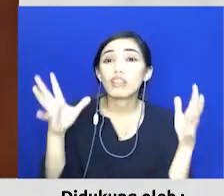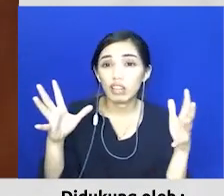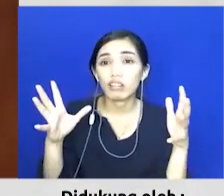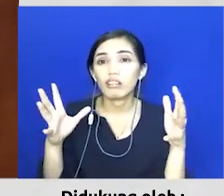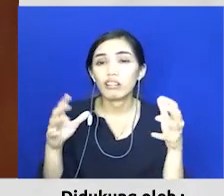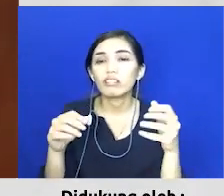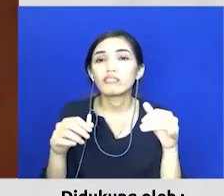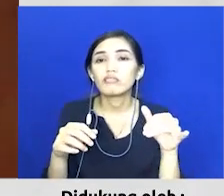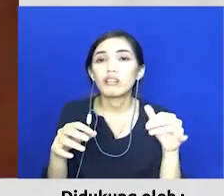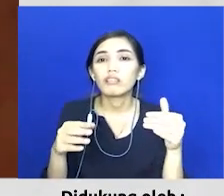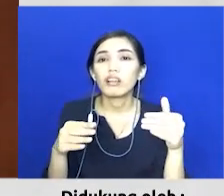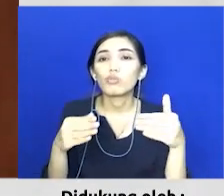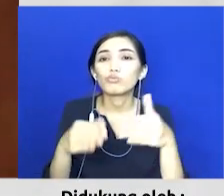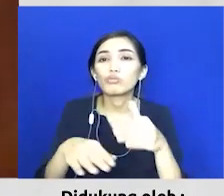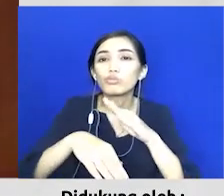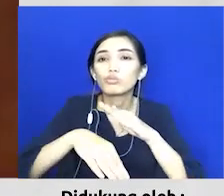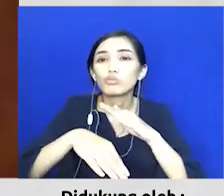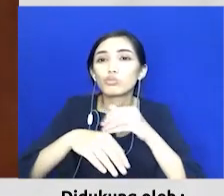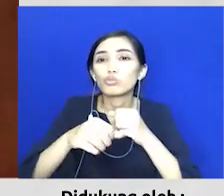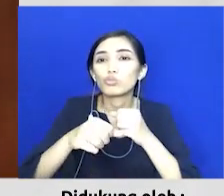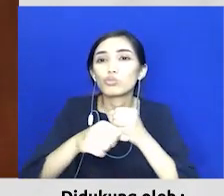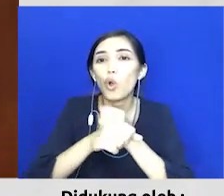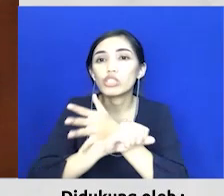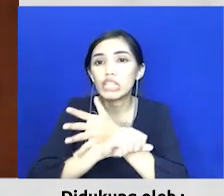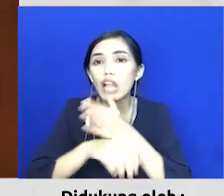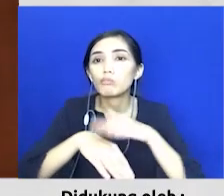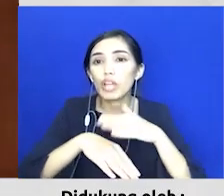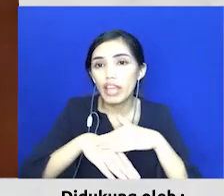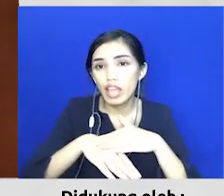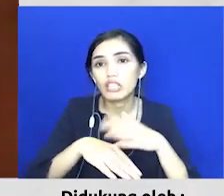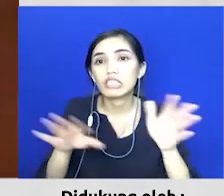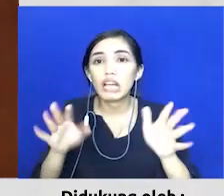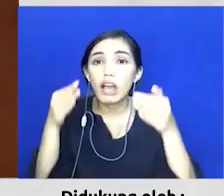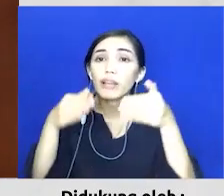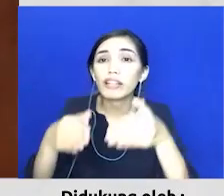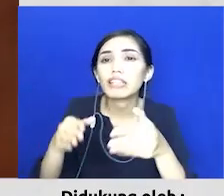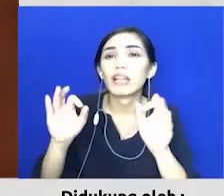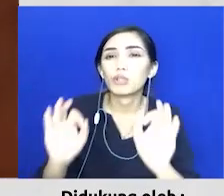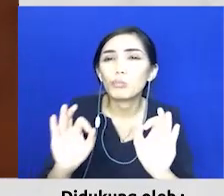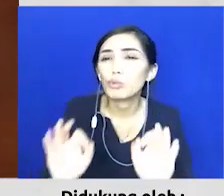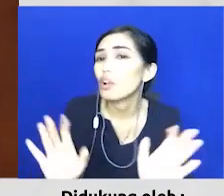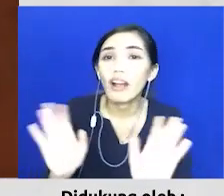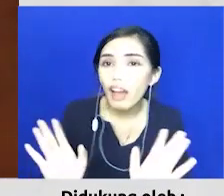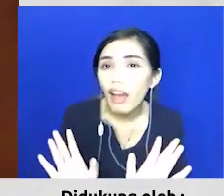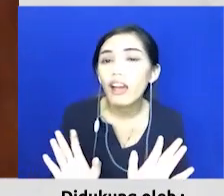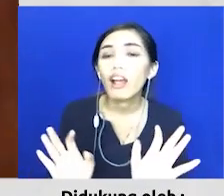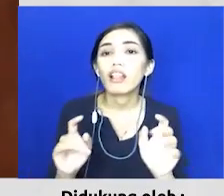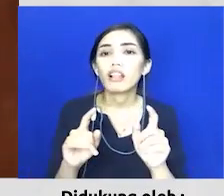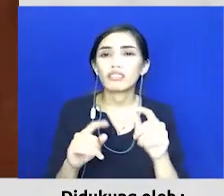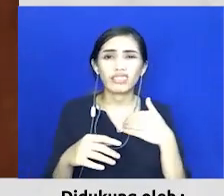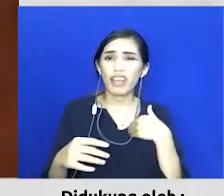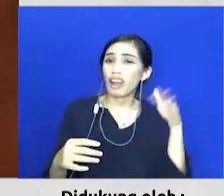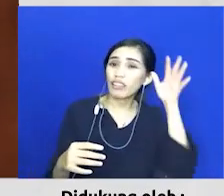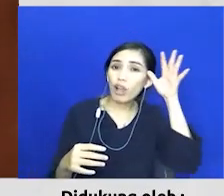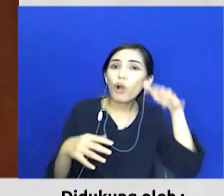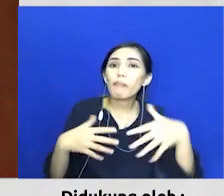perhatikan betul. Saya tidak tahu apakah nanti walaupun Anda bikin film bagus-bagus pun ya, masih akan bisa diputar. Karena tempat memutar